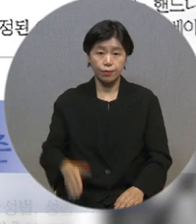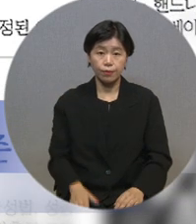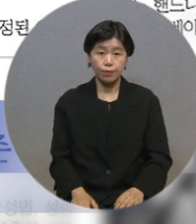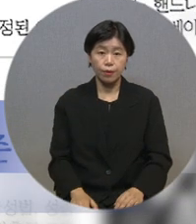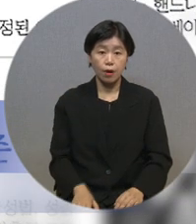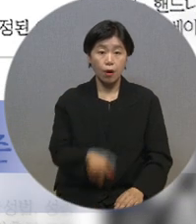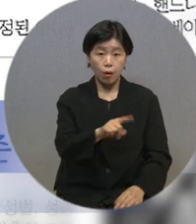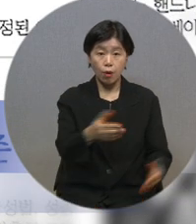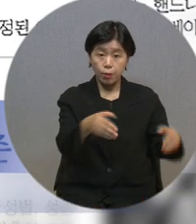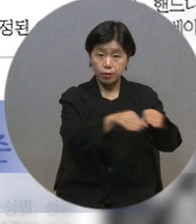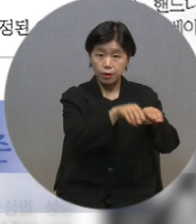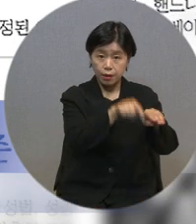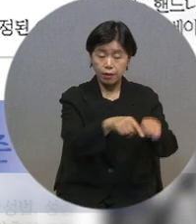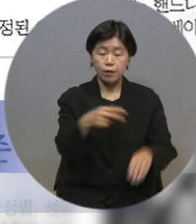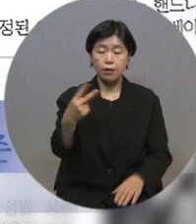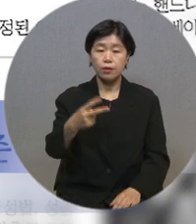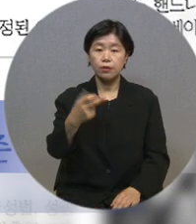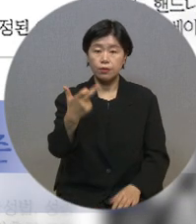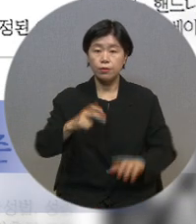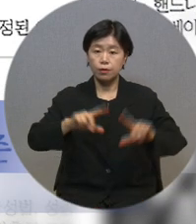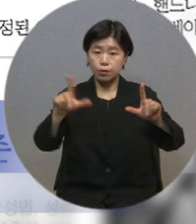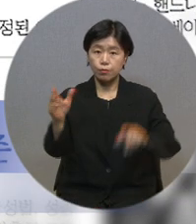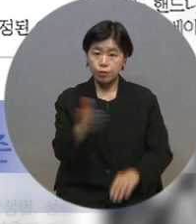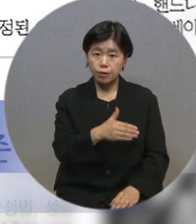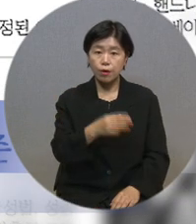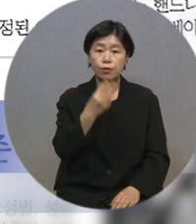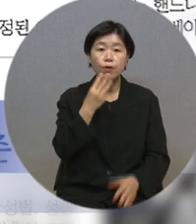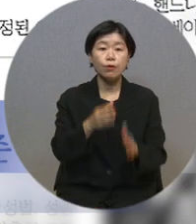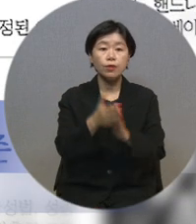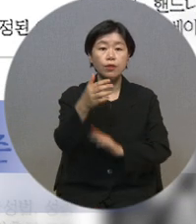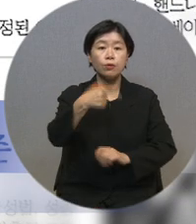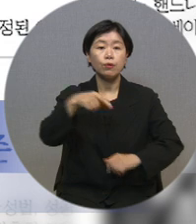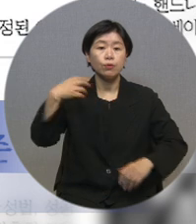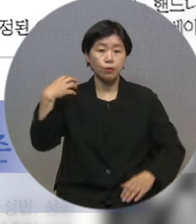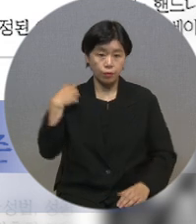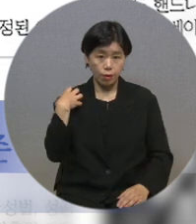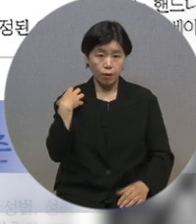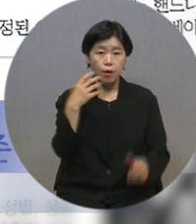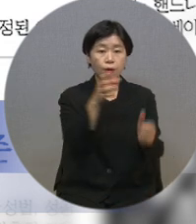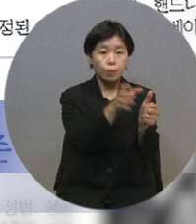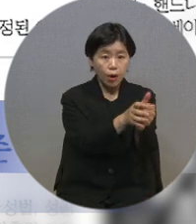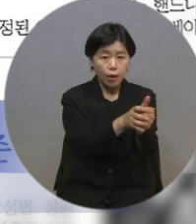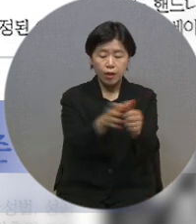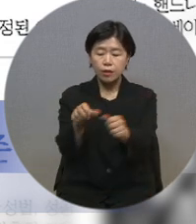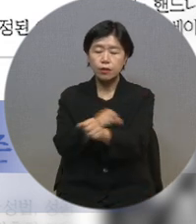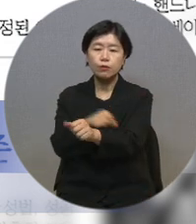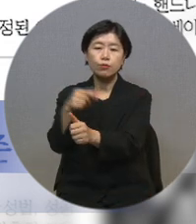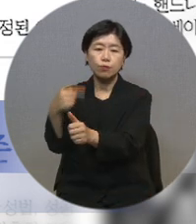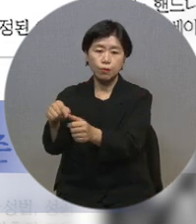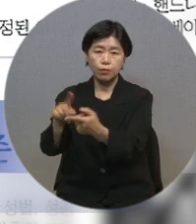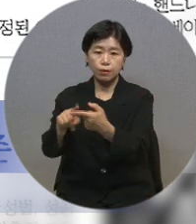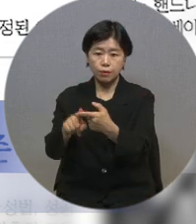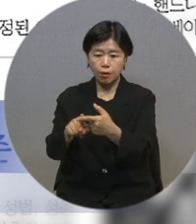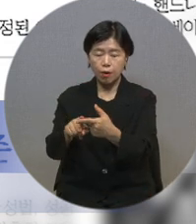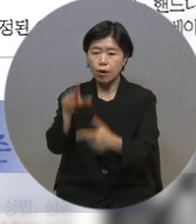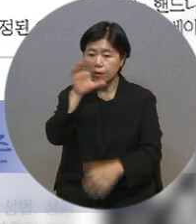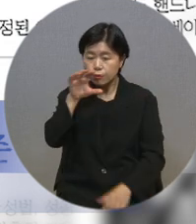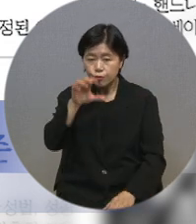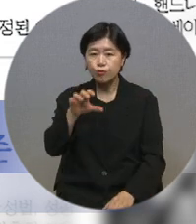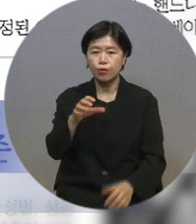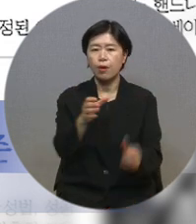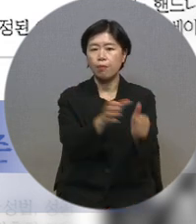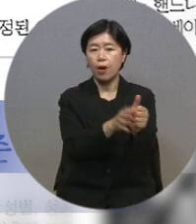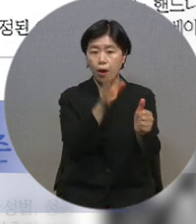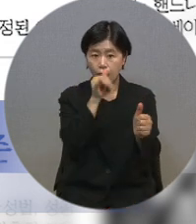실로암은 지난 2017년부터 서울시 교육청으로부터 특수교육 분야 연수 기관으로 지정받아 올해로 15회째